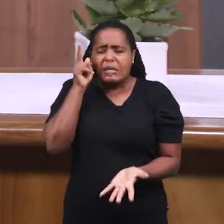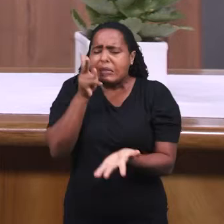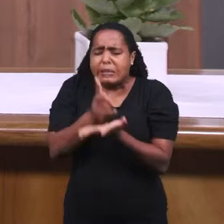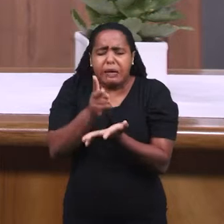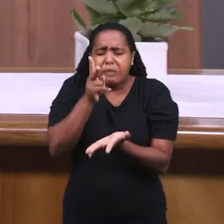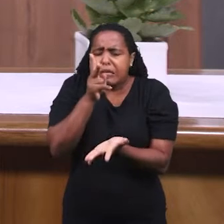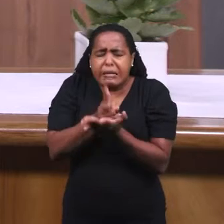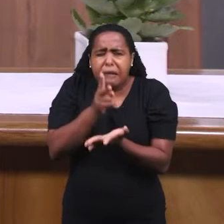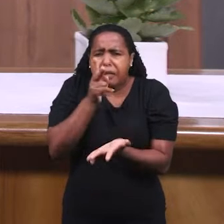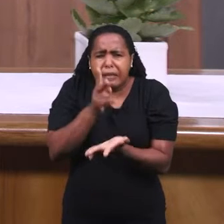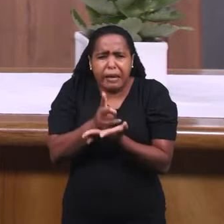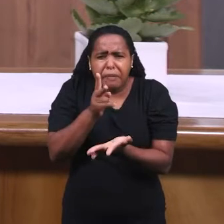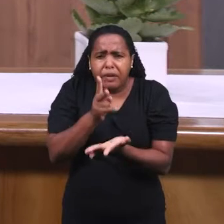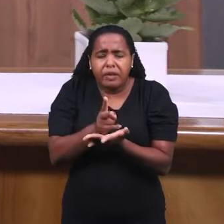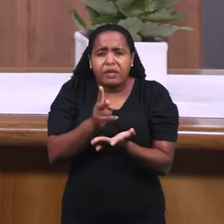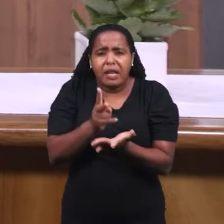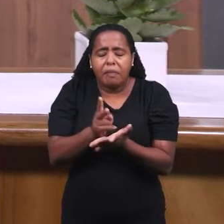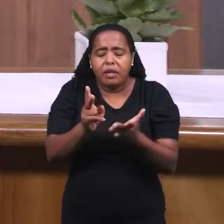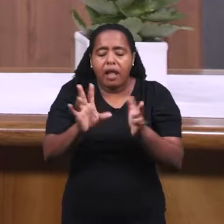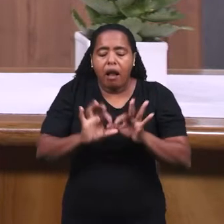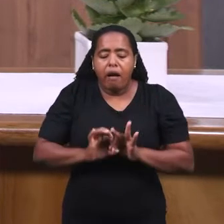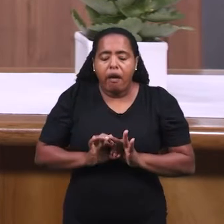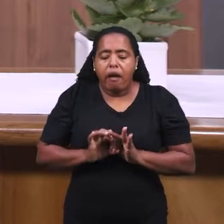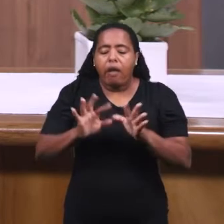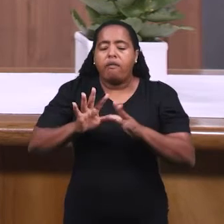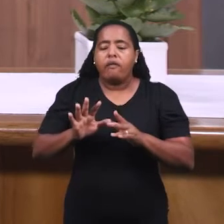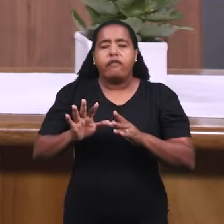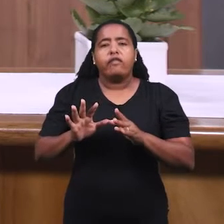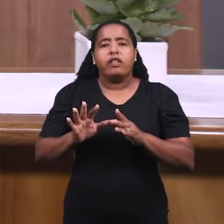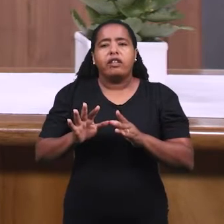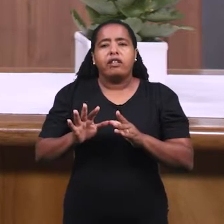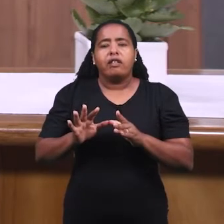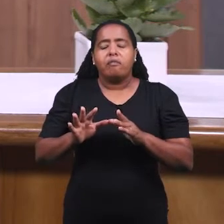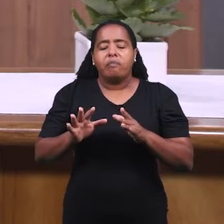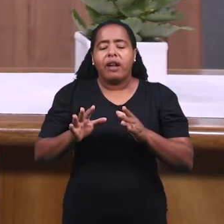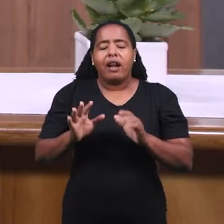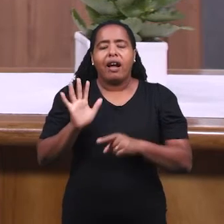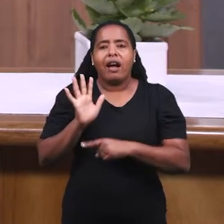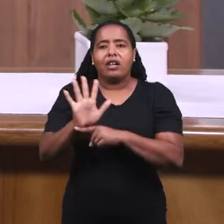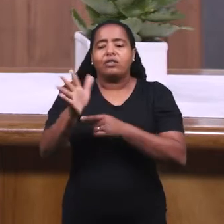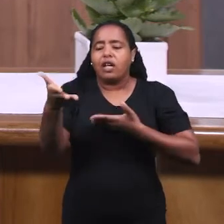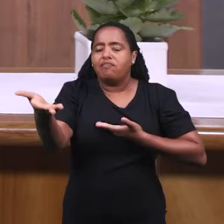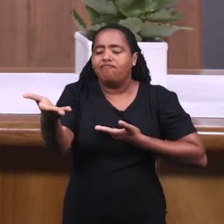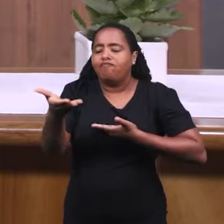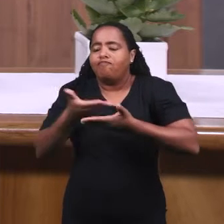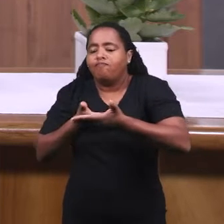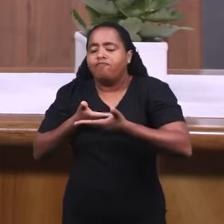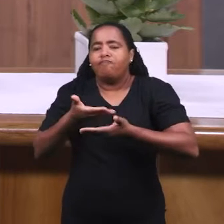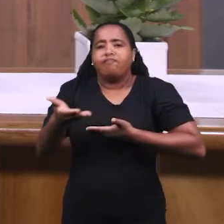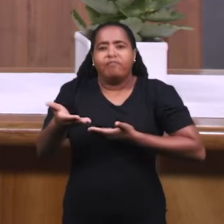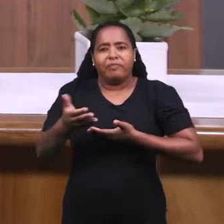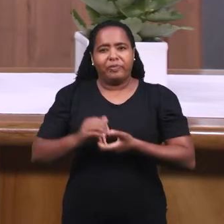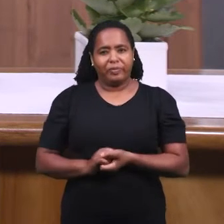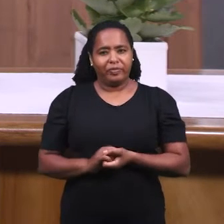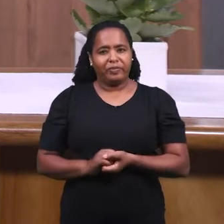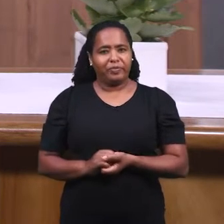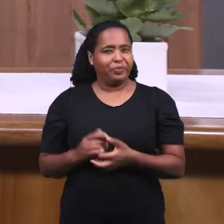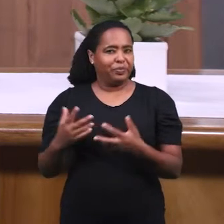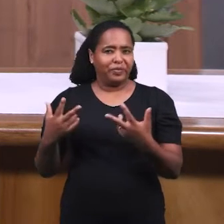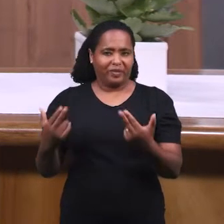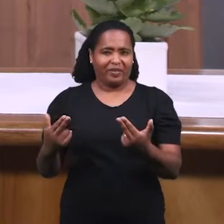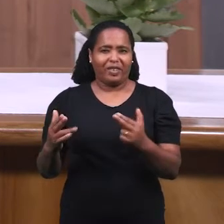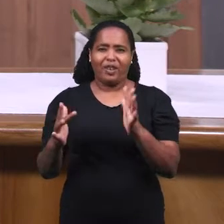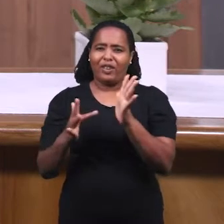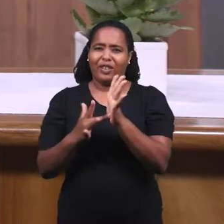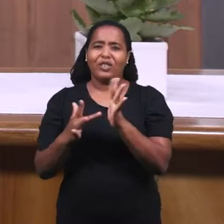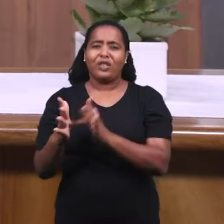Друг, который всегда расположен помочь, даже выставиться иногда за друга своего. И Иисус отдался за человека.